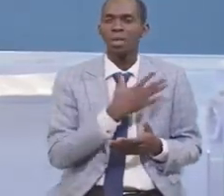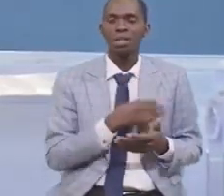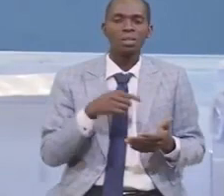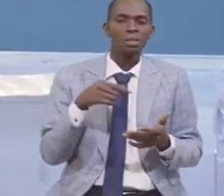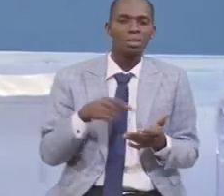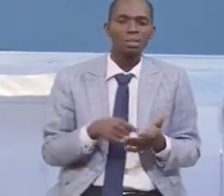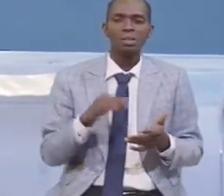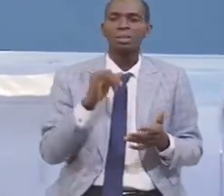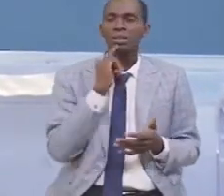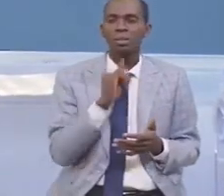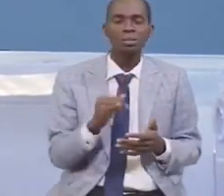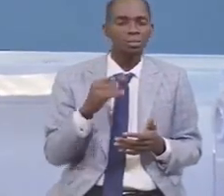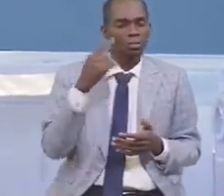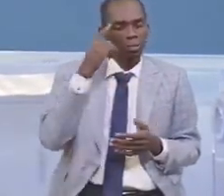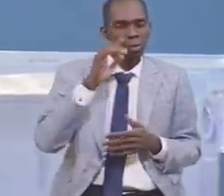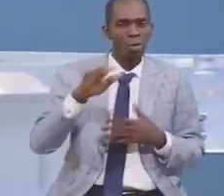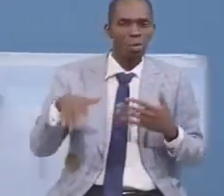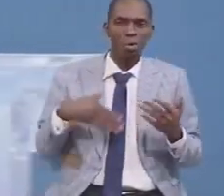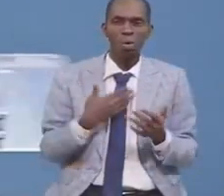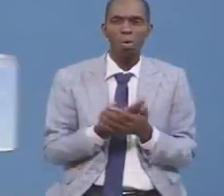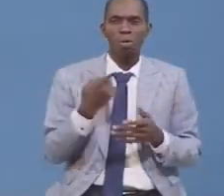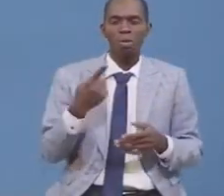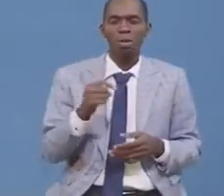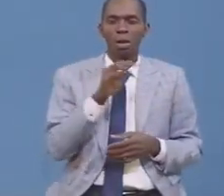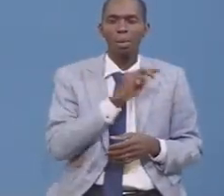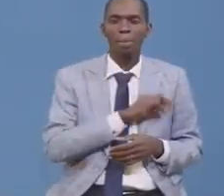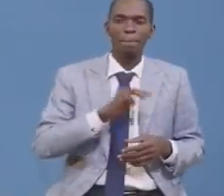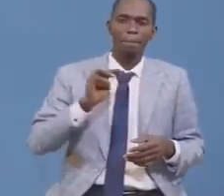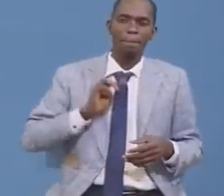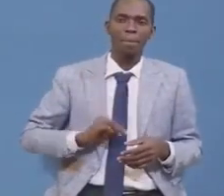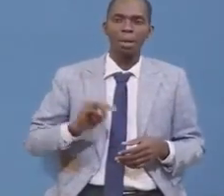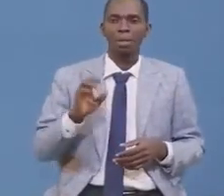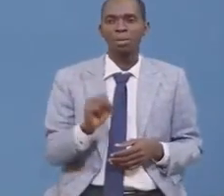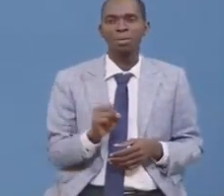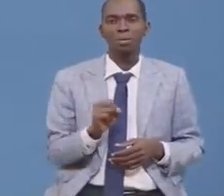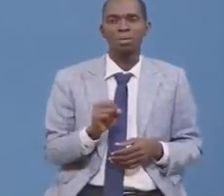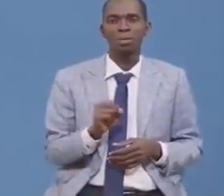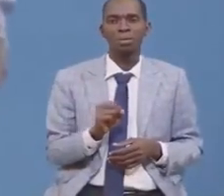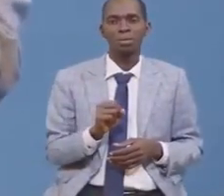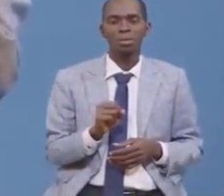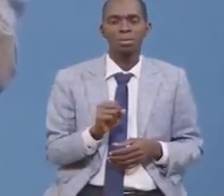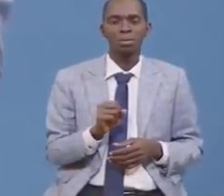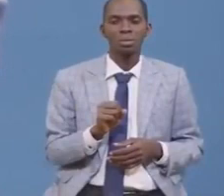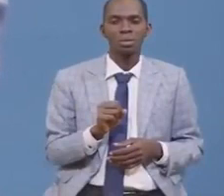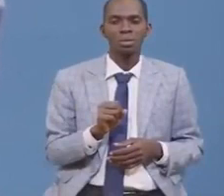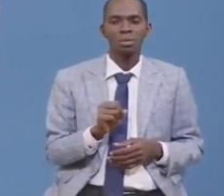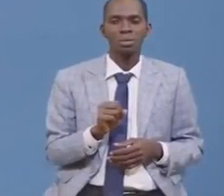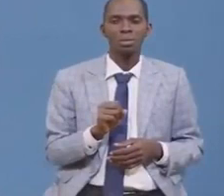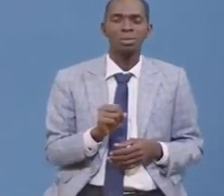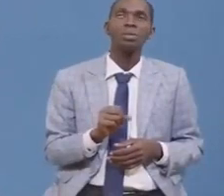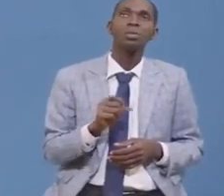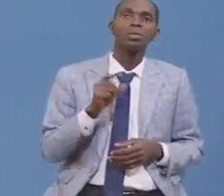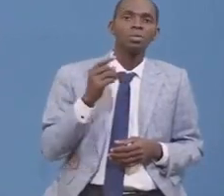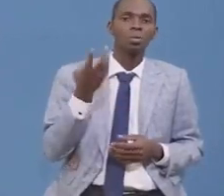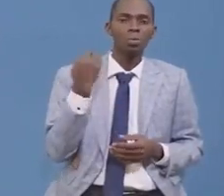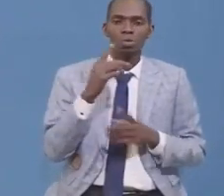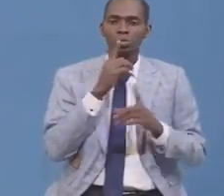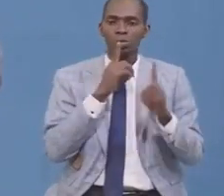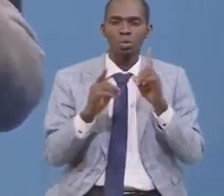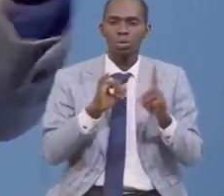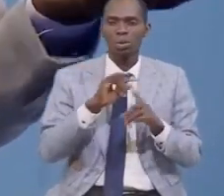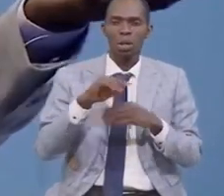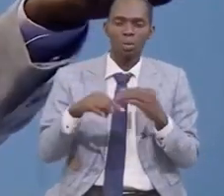the members. ఇవన్నీ కూడా సభ్యులుగా ఉన్నాయి, సభ్యులకు సంబంధించినవి. Spoken about God. అవి దేవుని